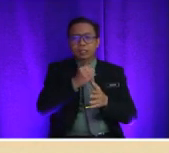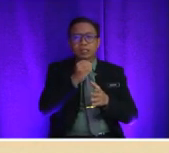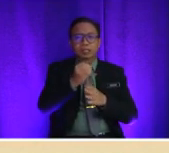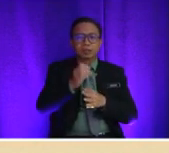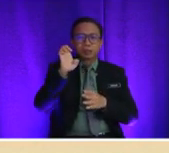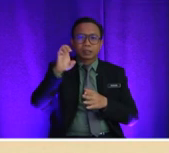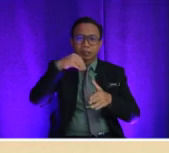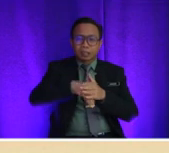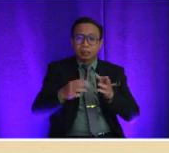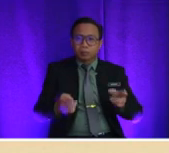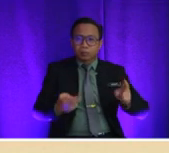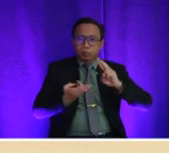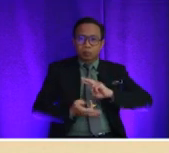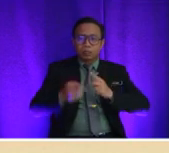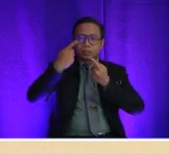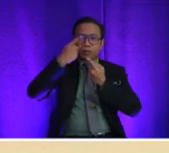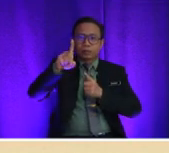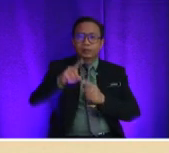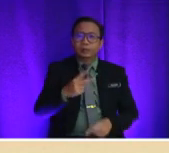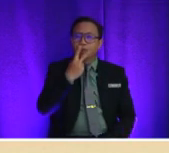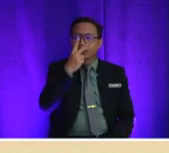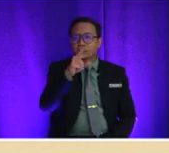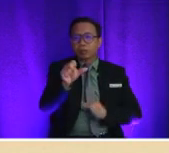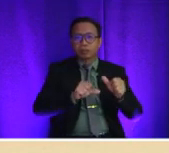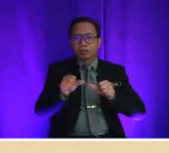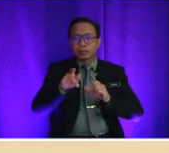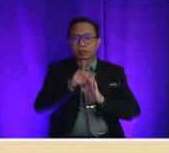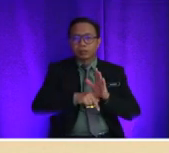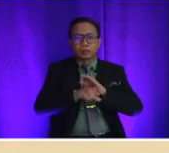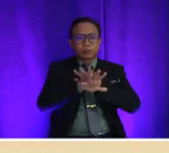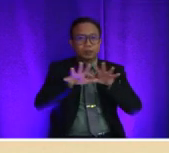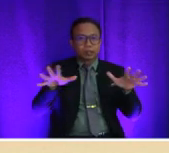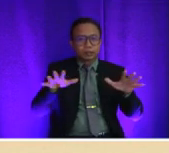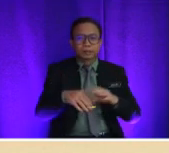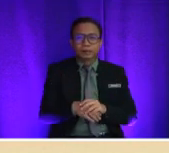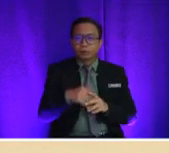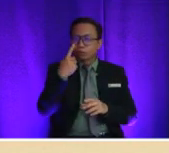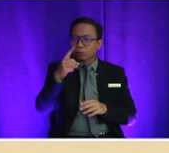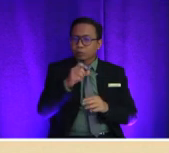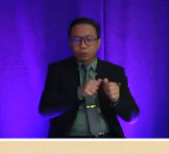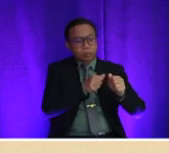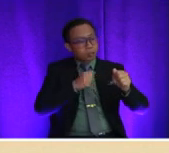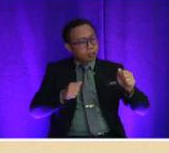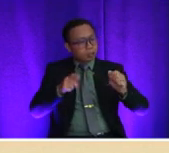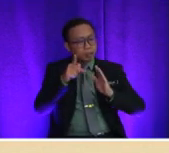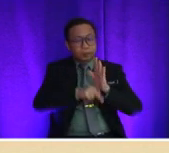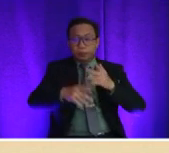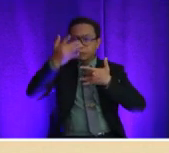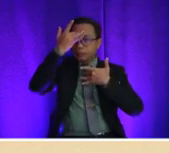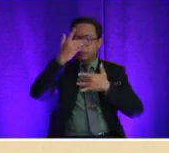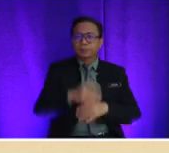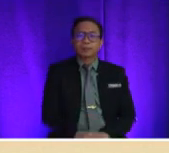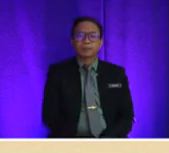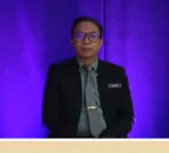I dalam ruang jawaban Oke baik kita tengok eh Tweety pembiakan digunakan untuk mencegah penyakit ee ini kita sudah maklum